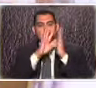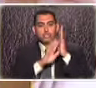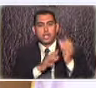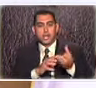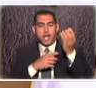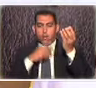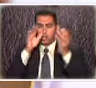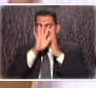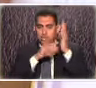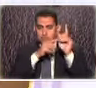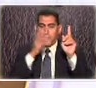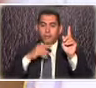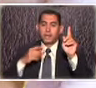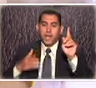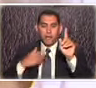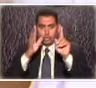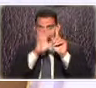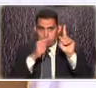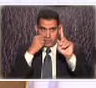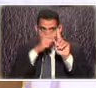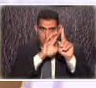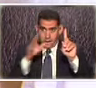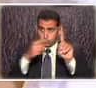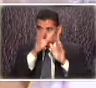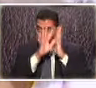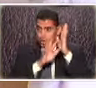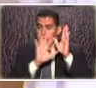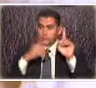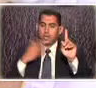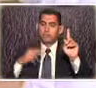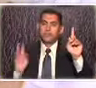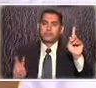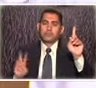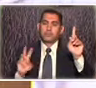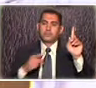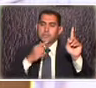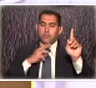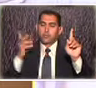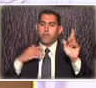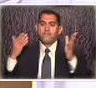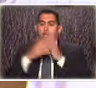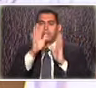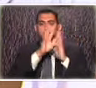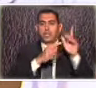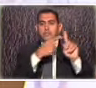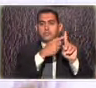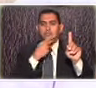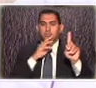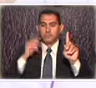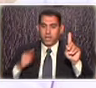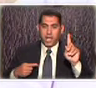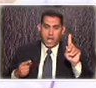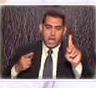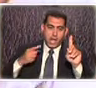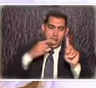الطريق ابرر كل الوسائل اكذب اغش اقتل اضحك على الناس في مقابلني في النهايه ساحكم شرع الله رقي الغايه لا